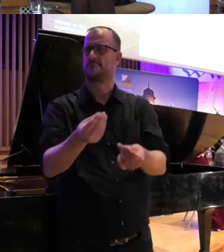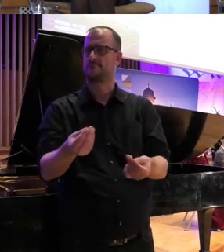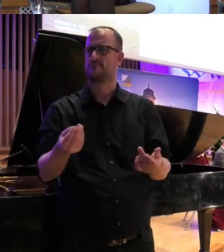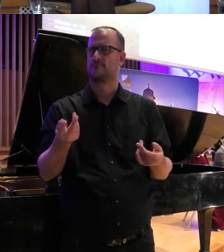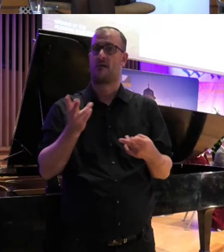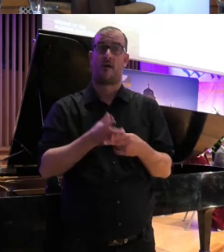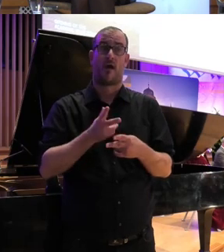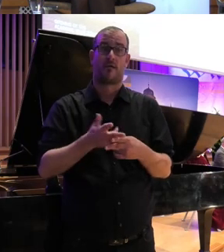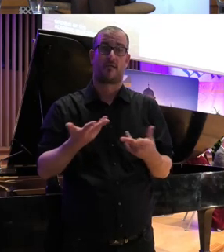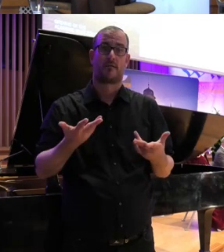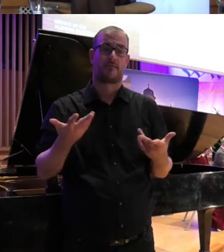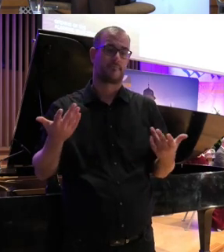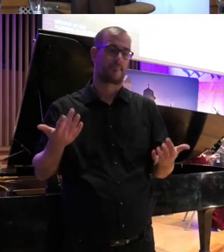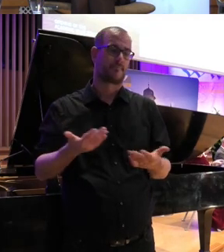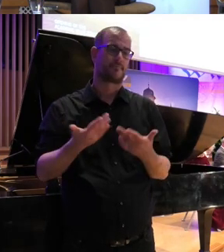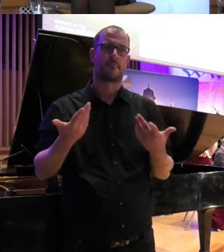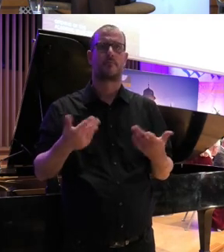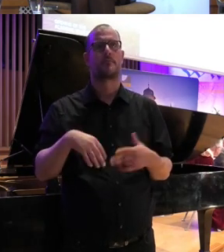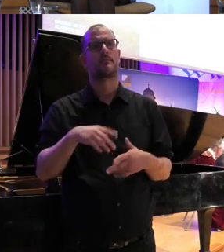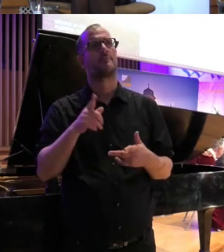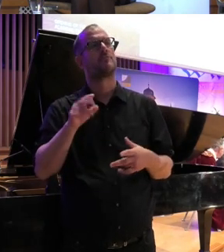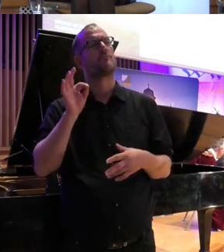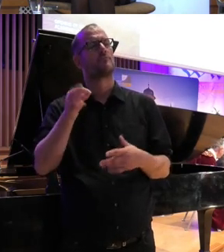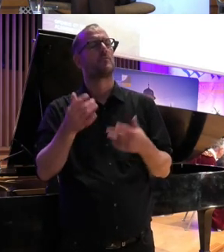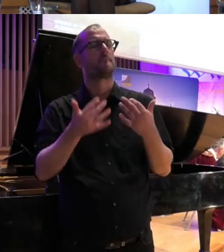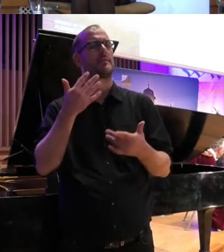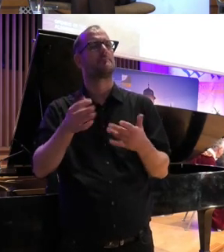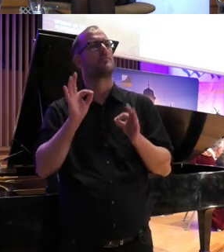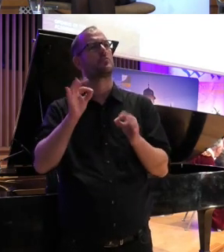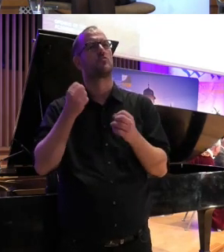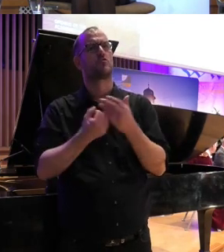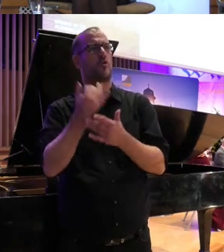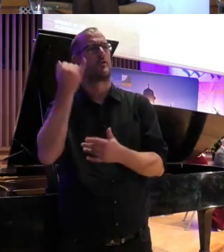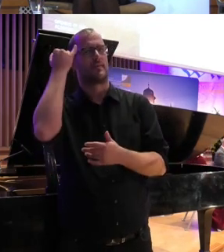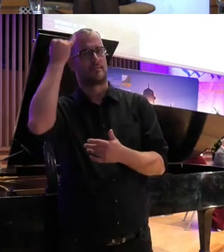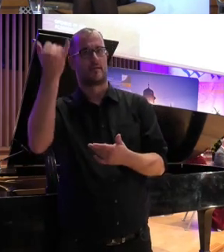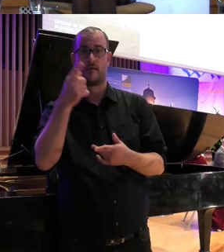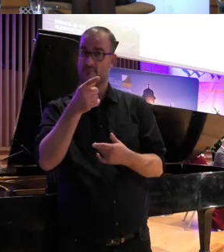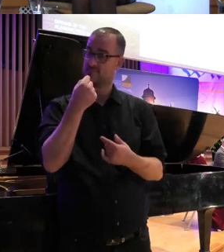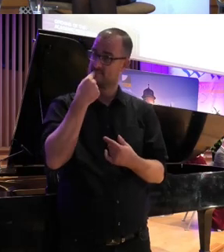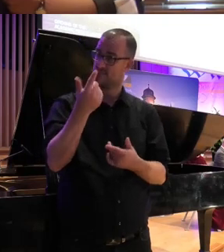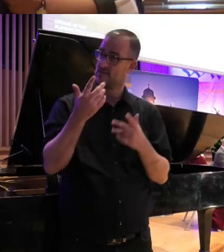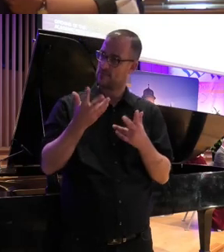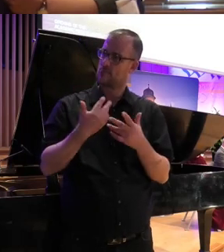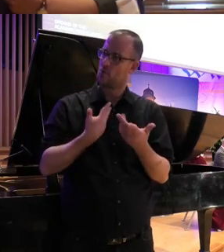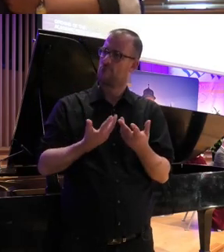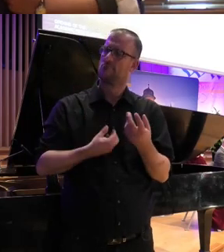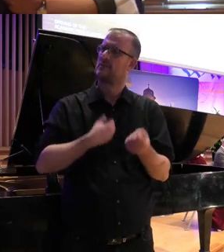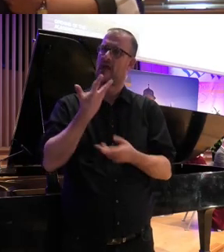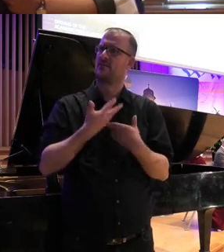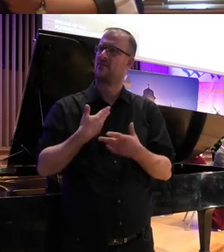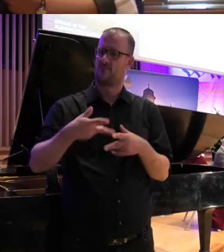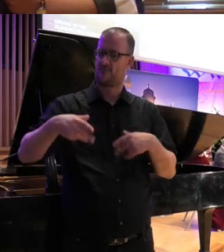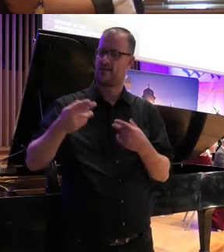eigentlich ist es mehr ein Preis für halt junge Mathematiker von der Idee her gewesen. Also Sie würden sagen, es gibt trotzdem noch eine kreative Phase nach